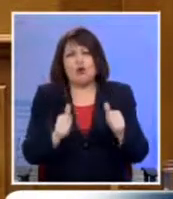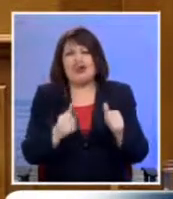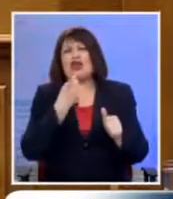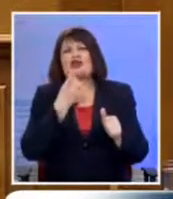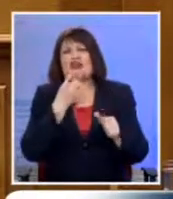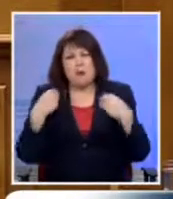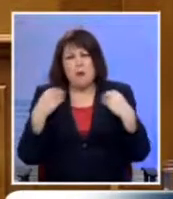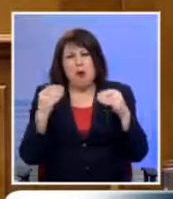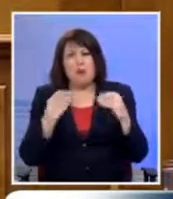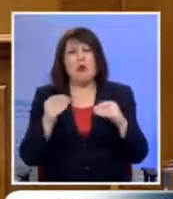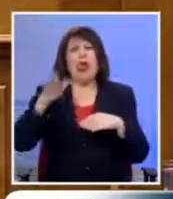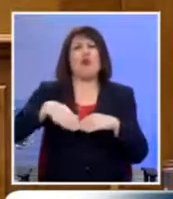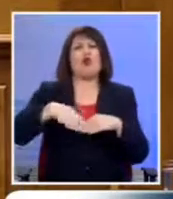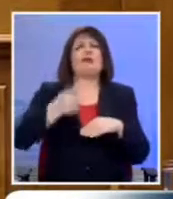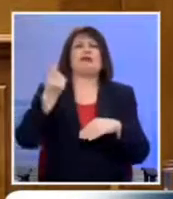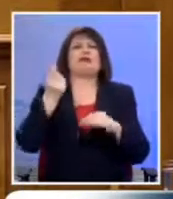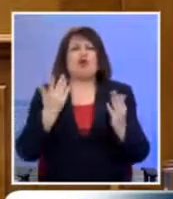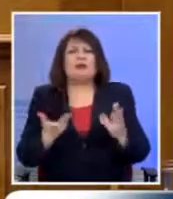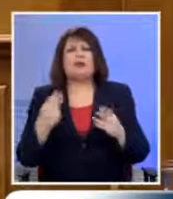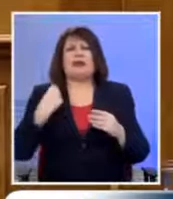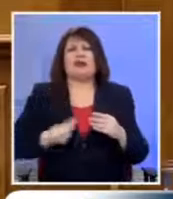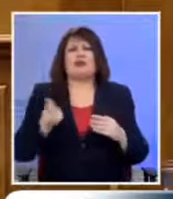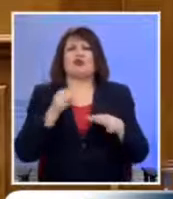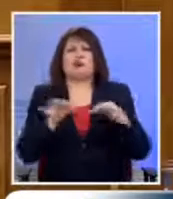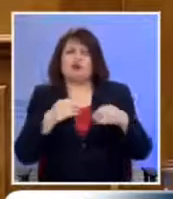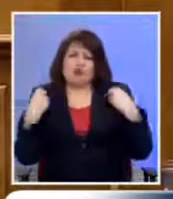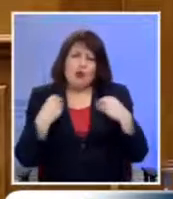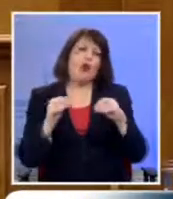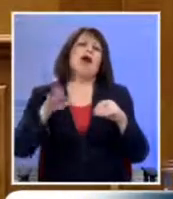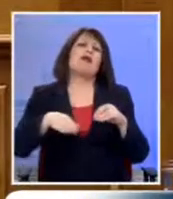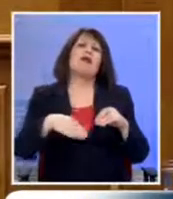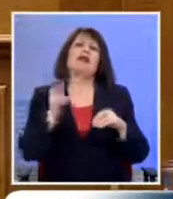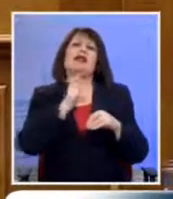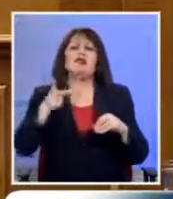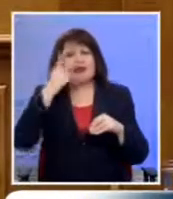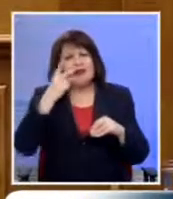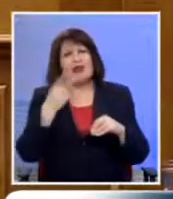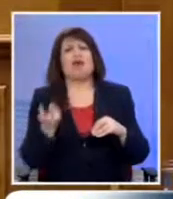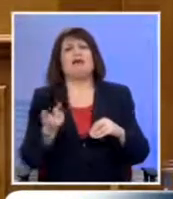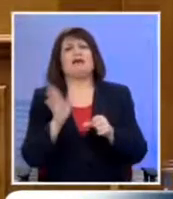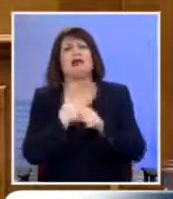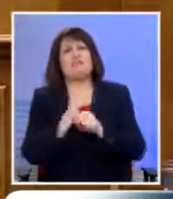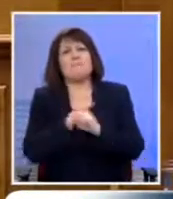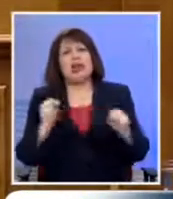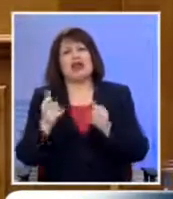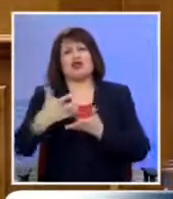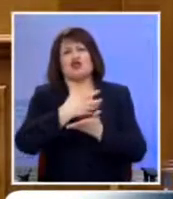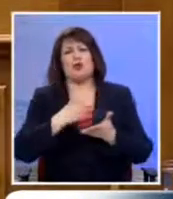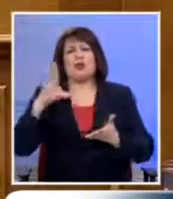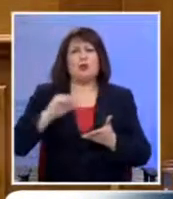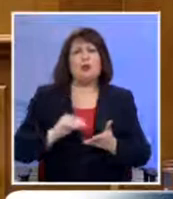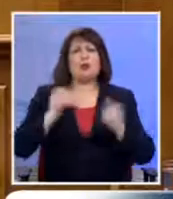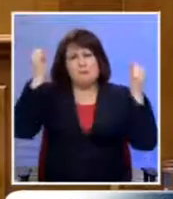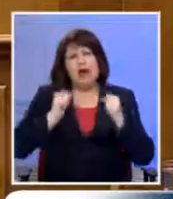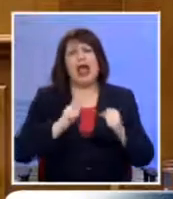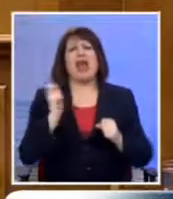ξεπουλήματος της περιουσίας, της εθνικής, της δημόσιας περιουσίας, υποβάθμισης των κοινωνικών δικαιωμάτων, διάλυσης των εισοδημάτων, κατάρρευσης